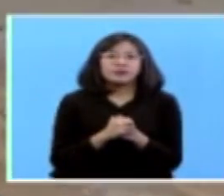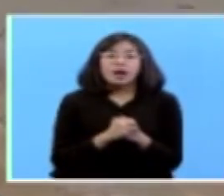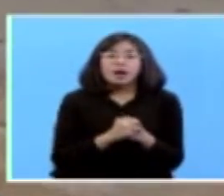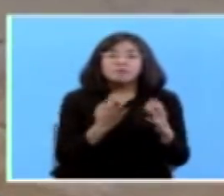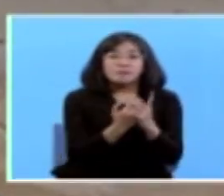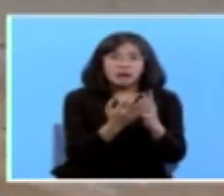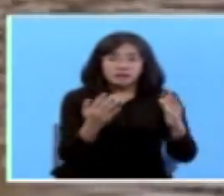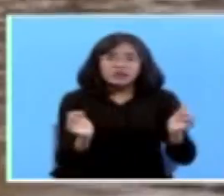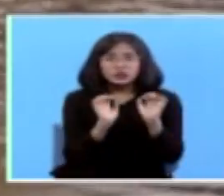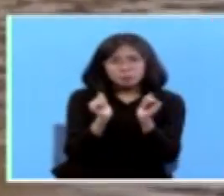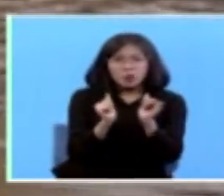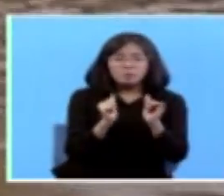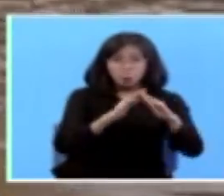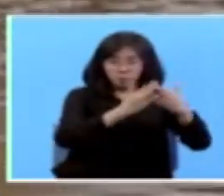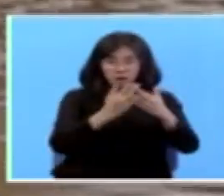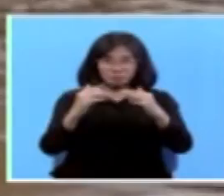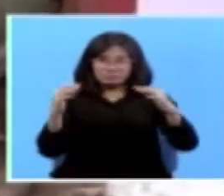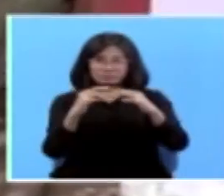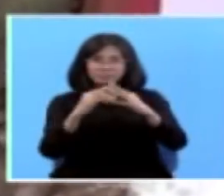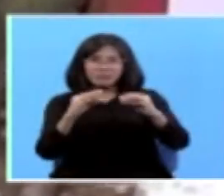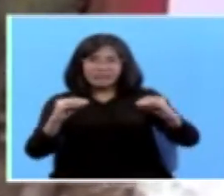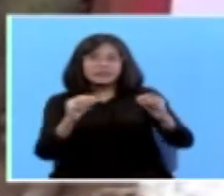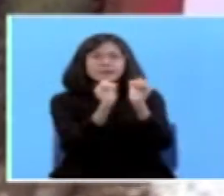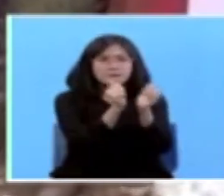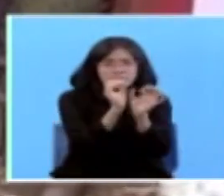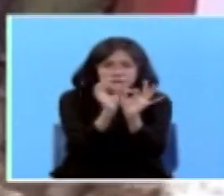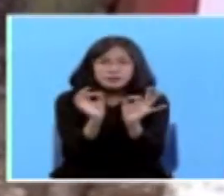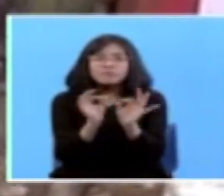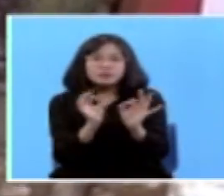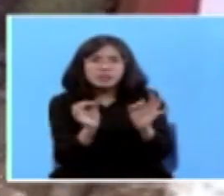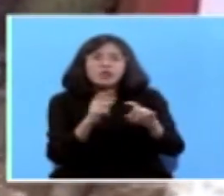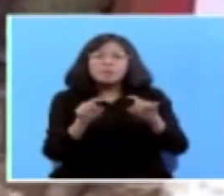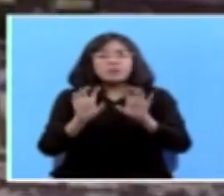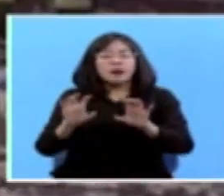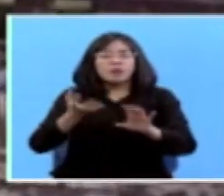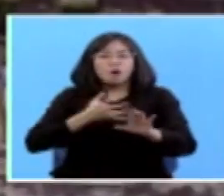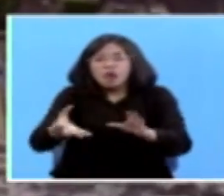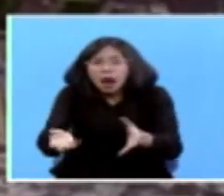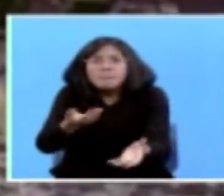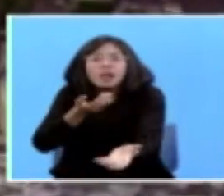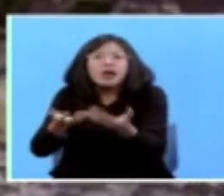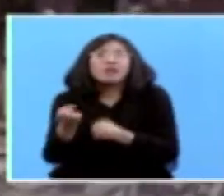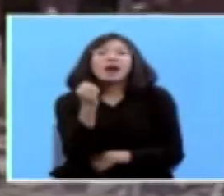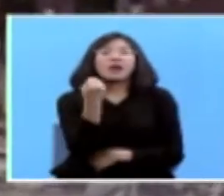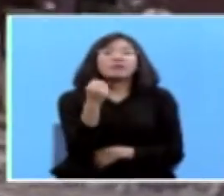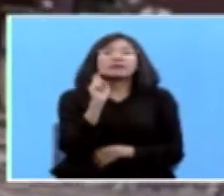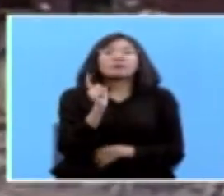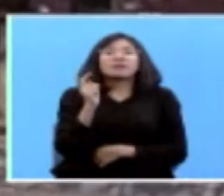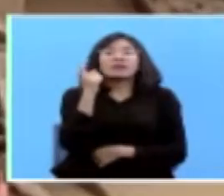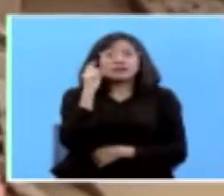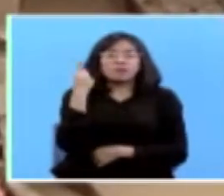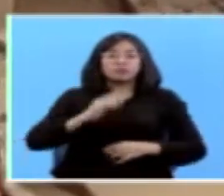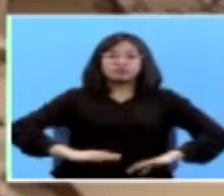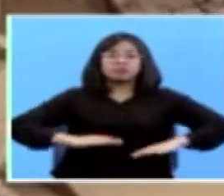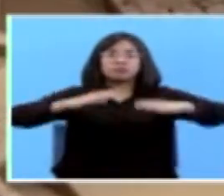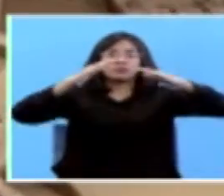Beberapa warga sudah mulai membersihkan sisa-sisa terjangan banjir. Tak banyak barang yang bisa diselamatkan akibat terjangan banjir bandang